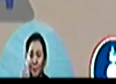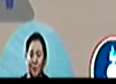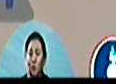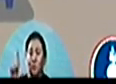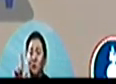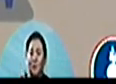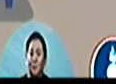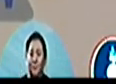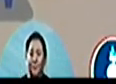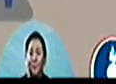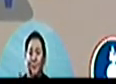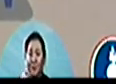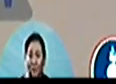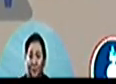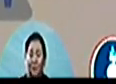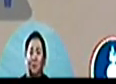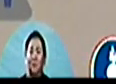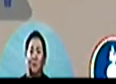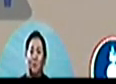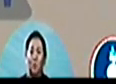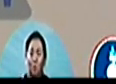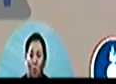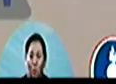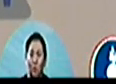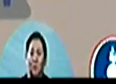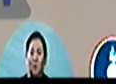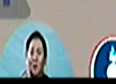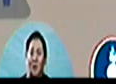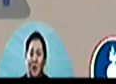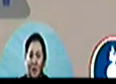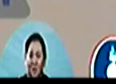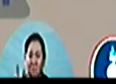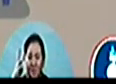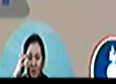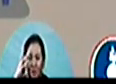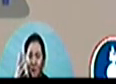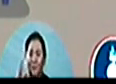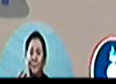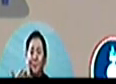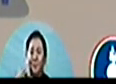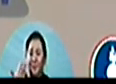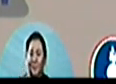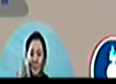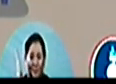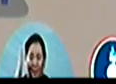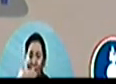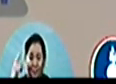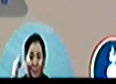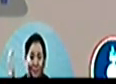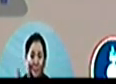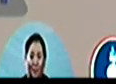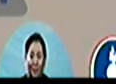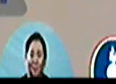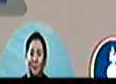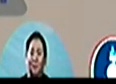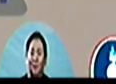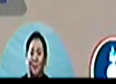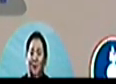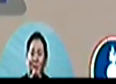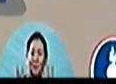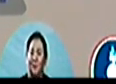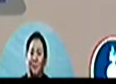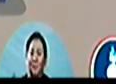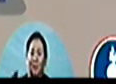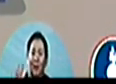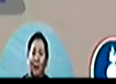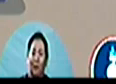Гэтэл мөнгө, эрх мэдэл, танил тал гэсэн үгс манай нийгэмд хаанчлах болж бид ч